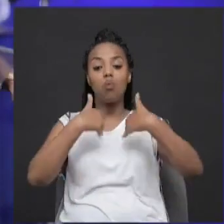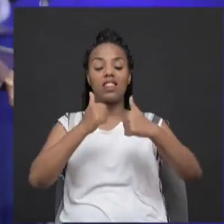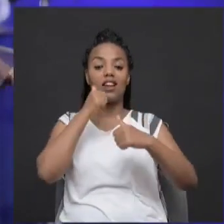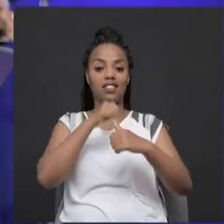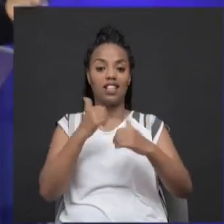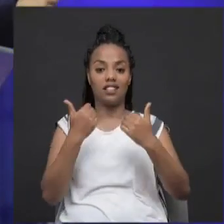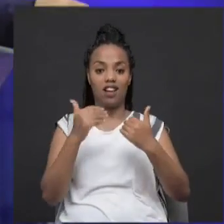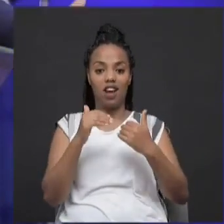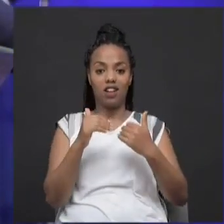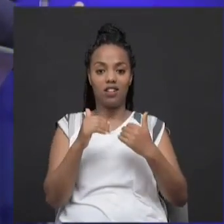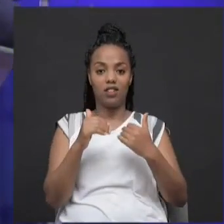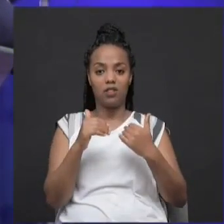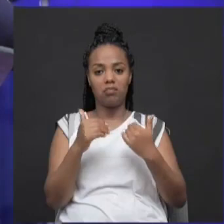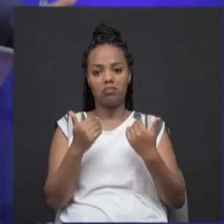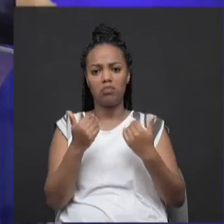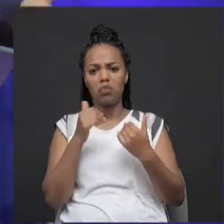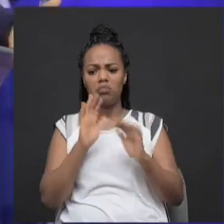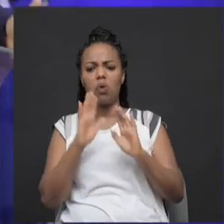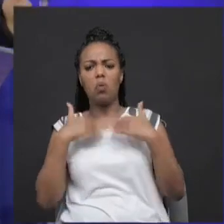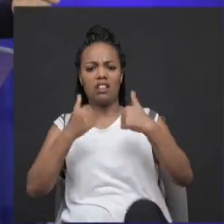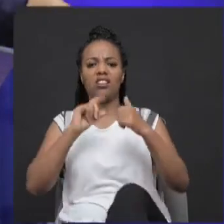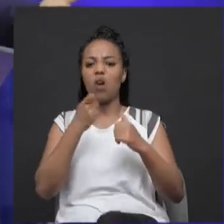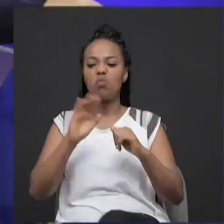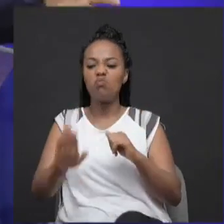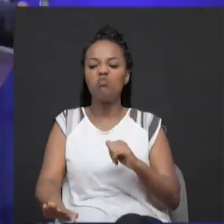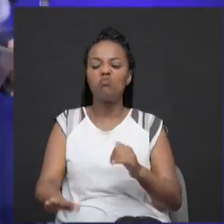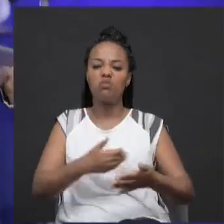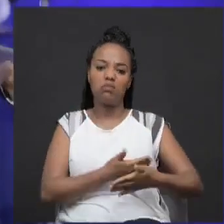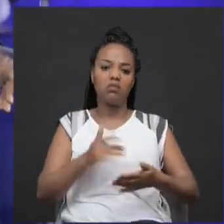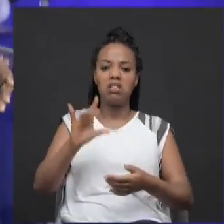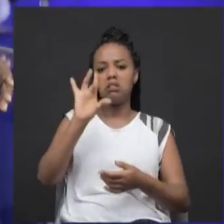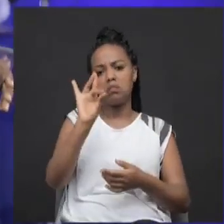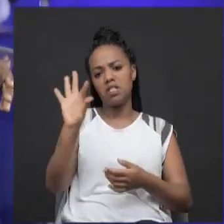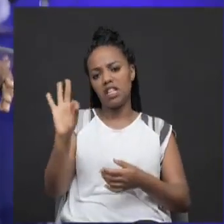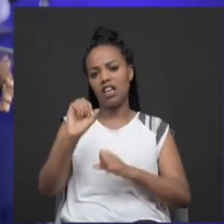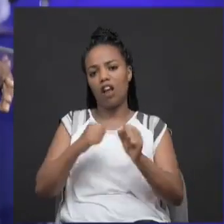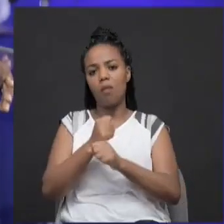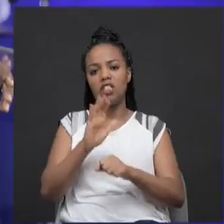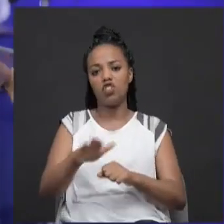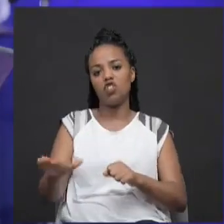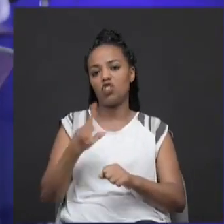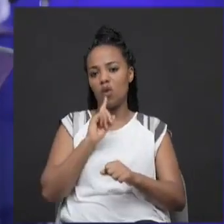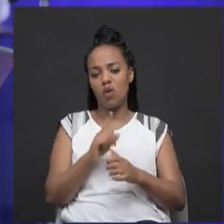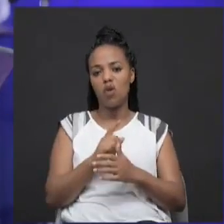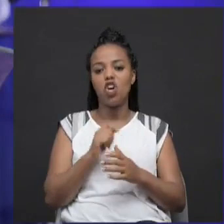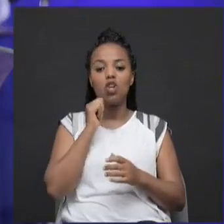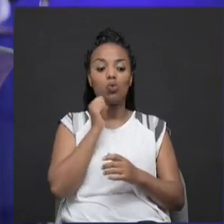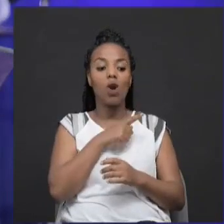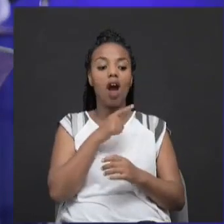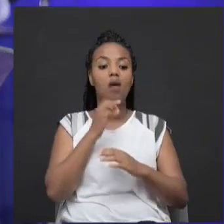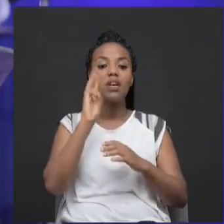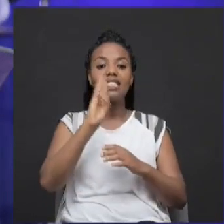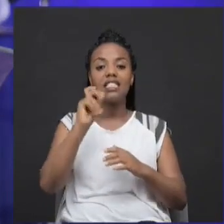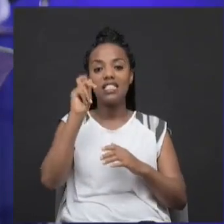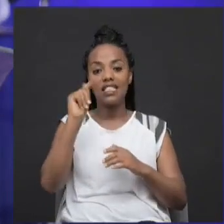ወጣት ልጅ አላት ማለት ወጣት ሳይሆን ህፃን ልጅ ነው ያው የ8 የ9 አመት ልጅ ነው እና እሷ በስደት አንድ ቤት ተከራይታ